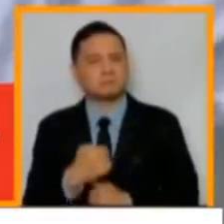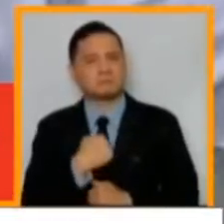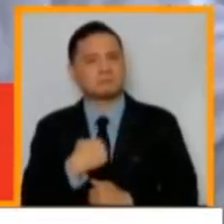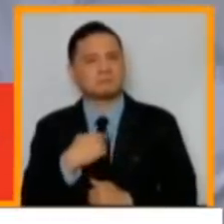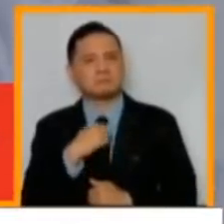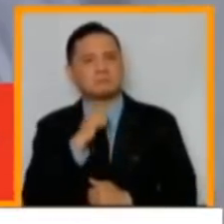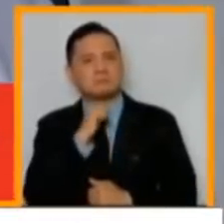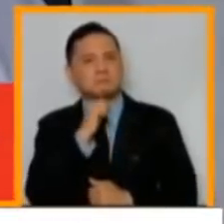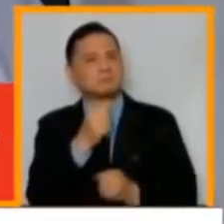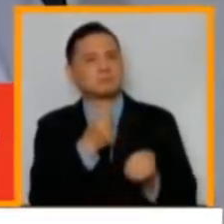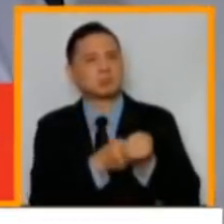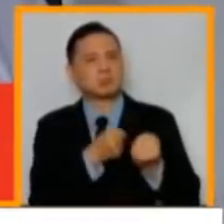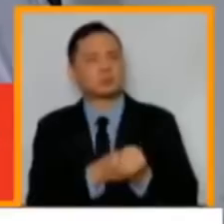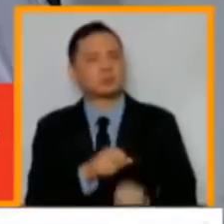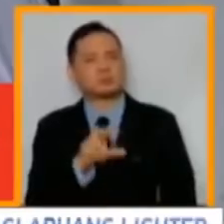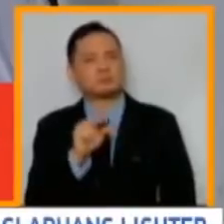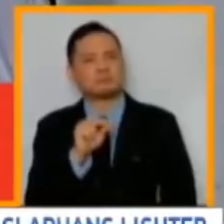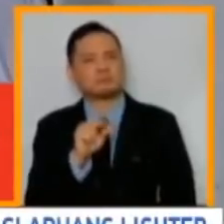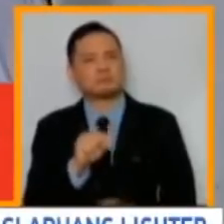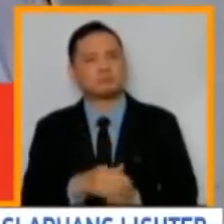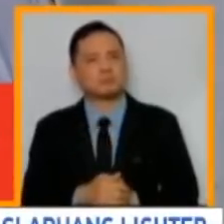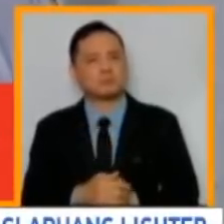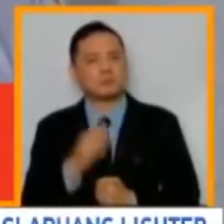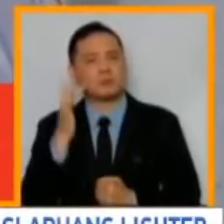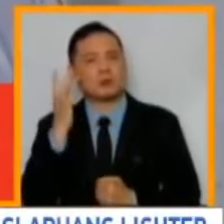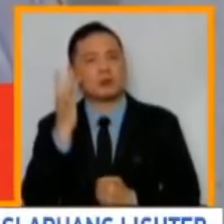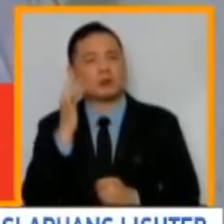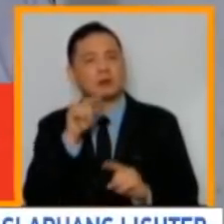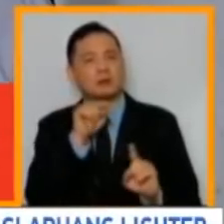parang naano sila yung